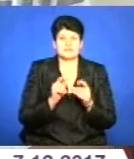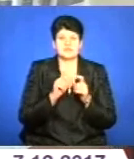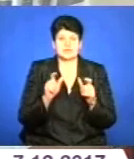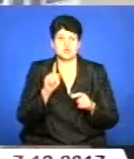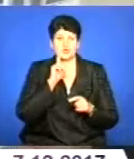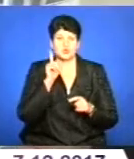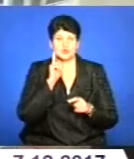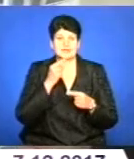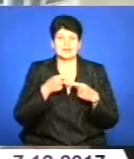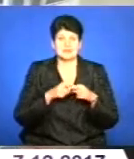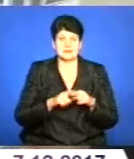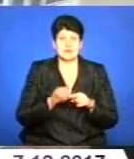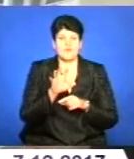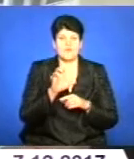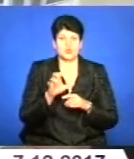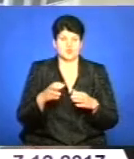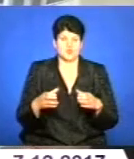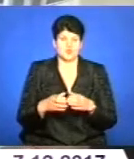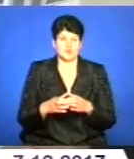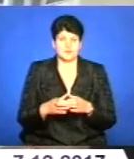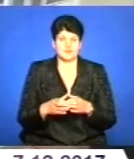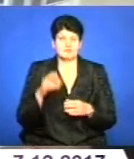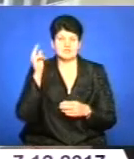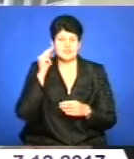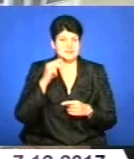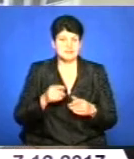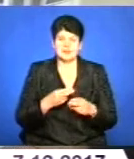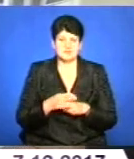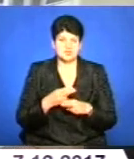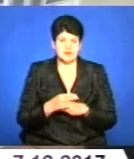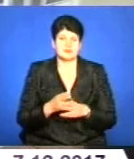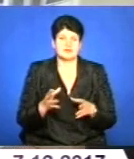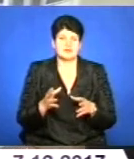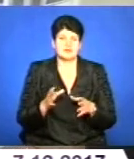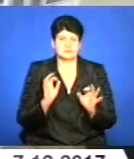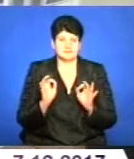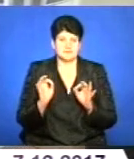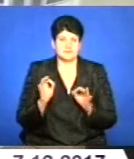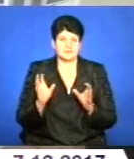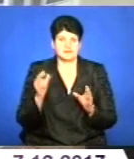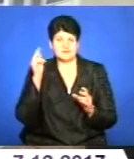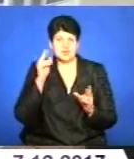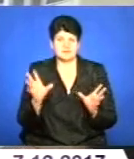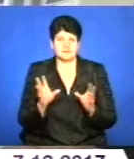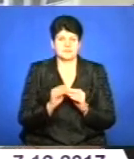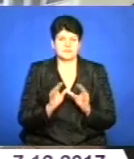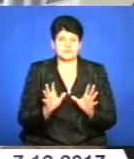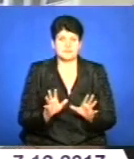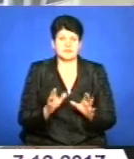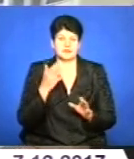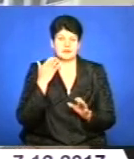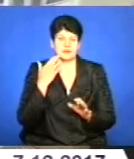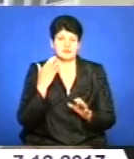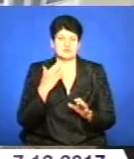на фотогурток. Вчитися не заважає, з навчанням поєднувати легко. То, що не завжди вона може виділити стільки часу для